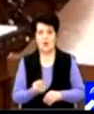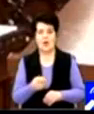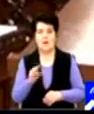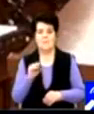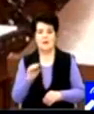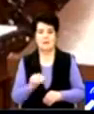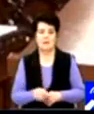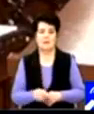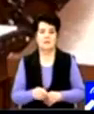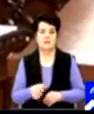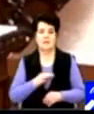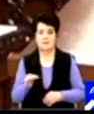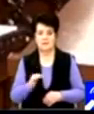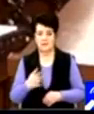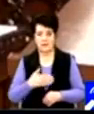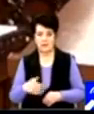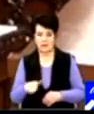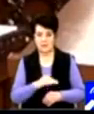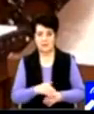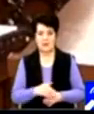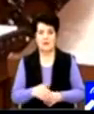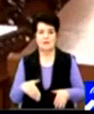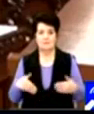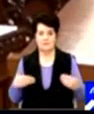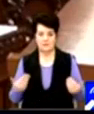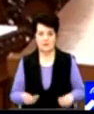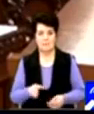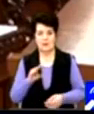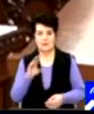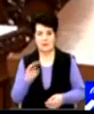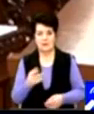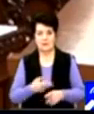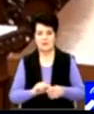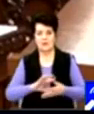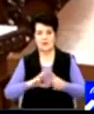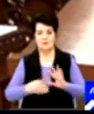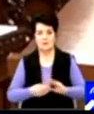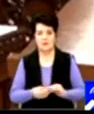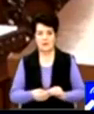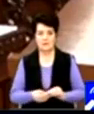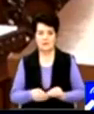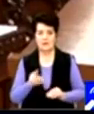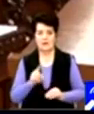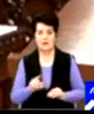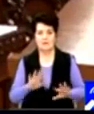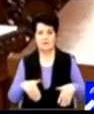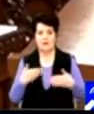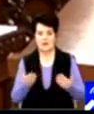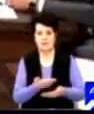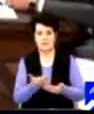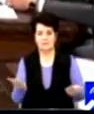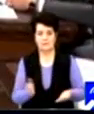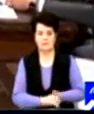aplicabil. Indiferent de opinia noastră subiectivă, solicităm validarea mandatelor și a rezultatelor alegerilor în varianta propusă de Comisia